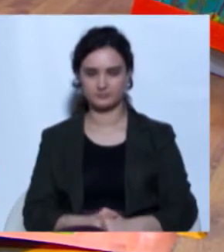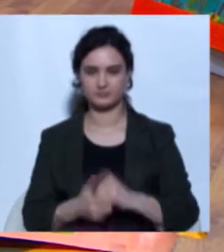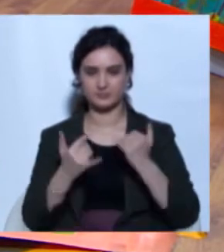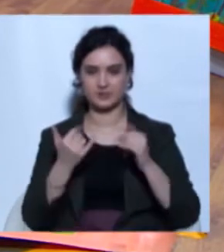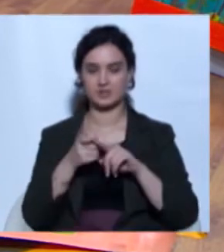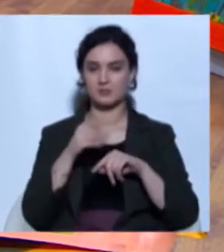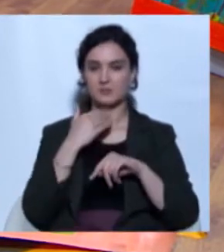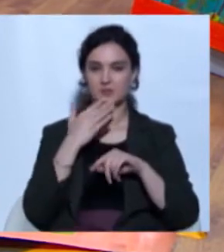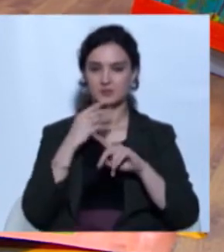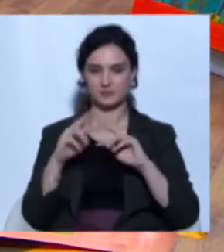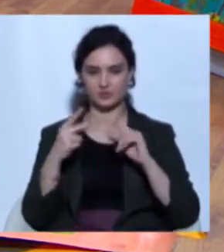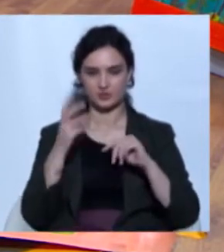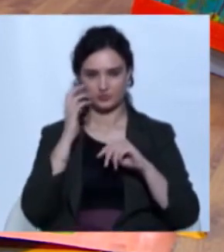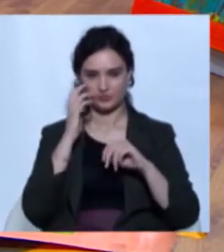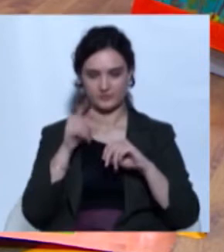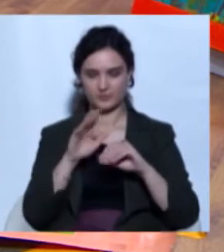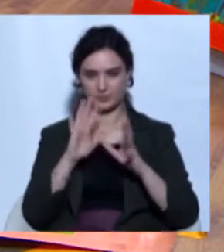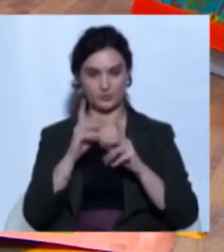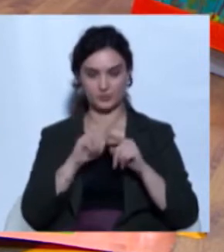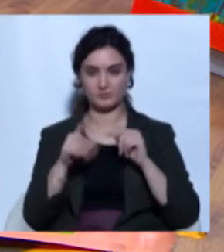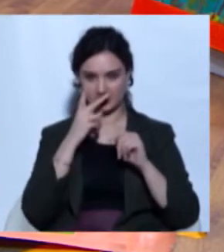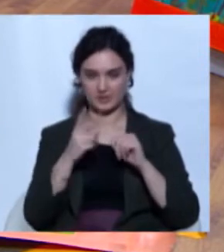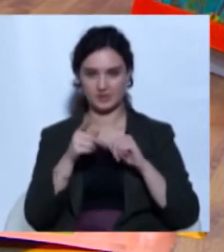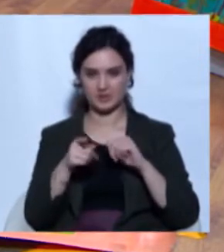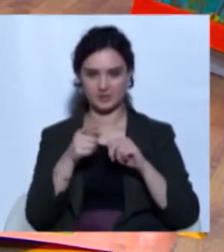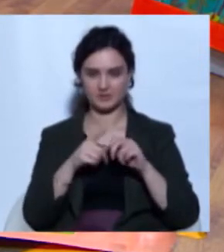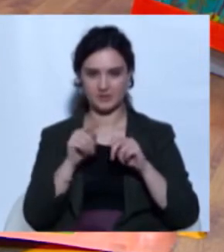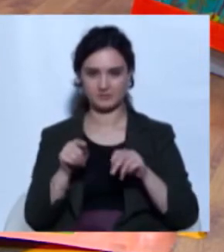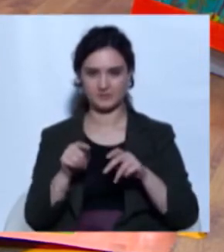ძალიან მარტივად გადავალ შავზე და უცბად დაინახავთ თქვენ ამ